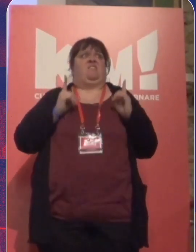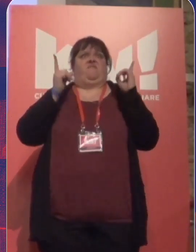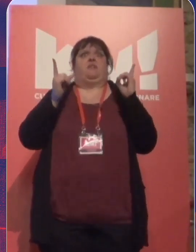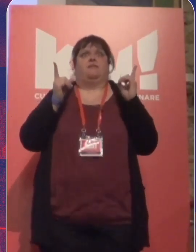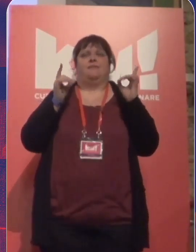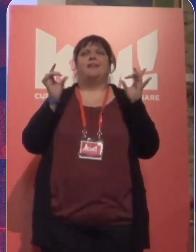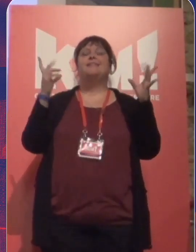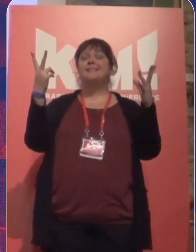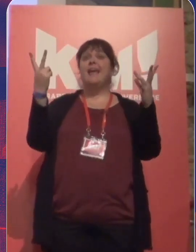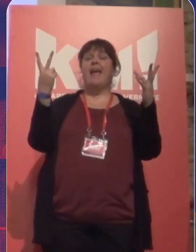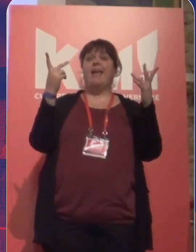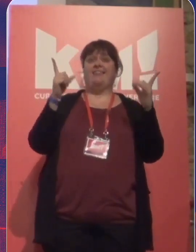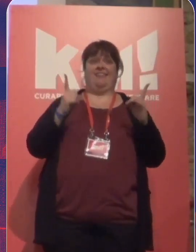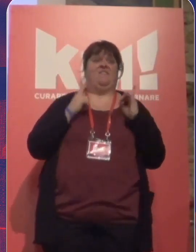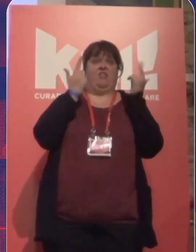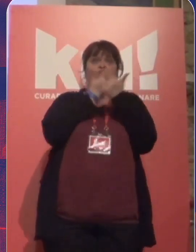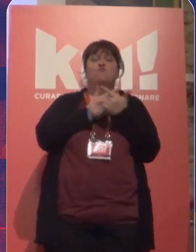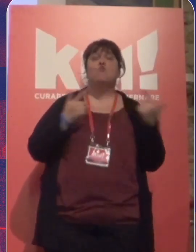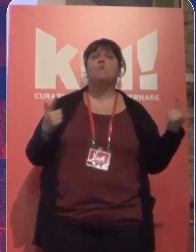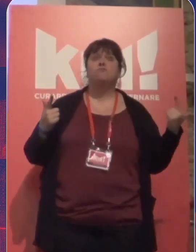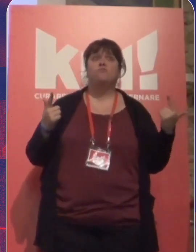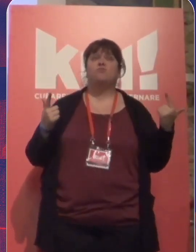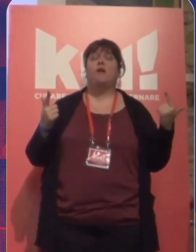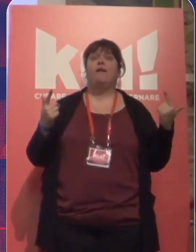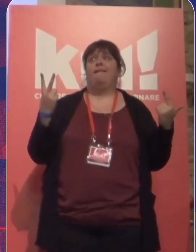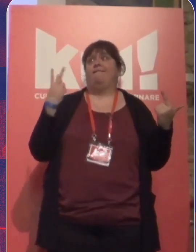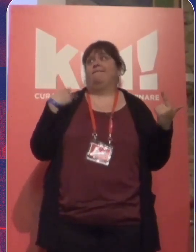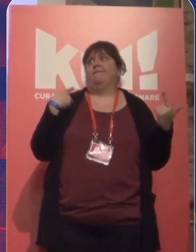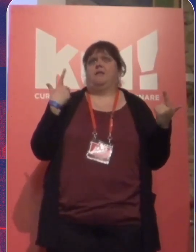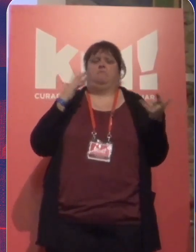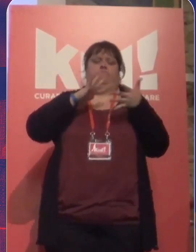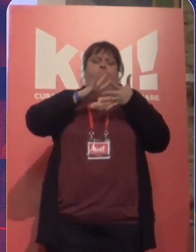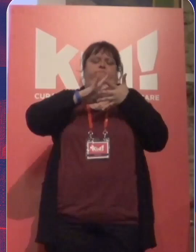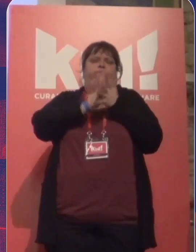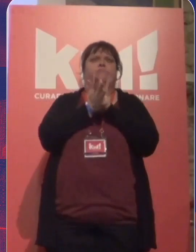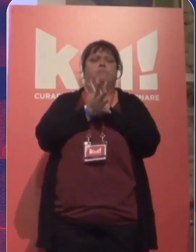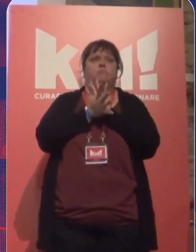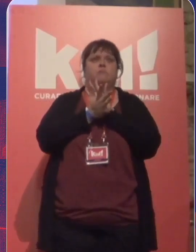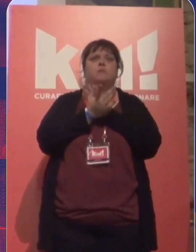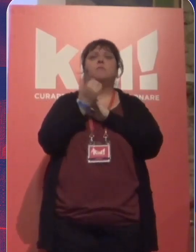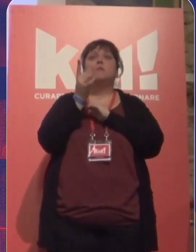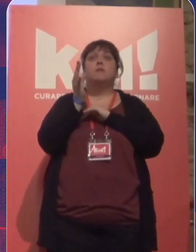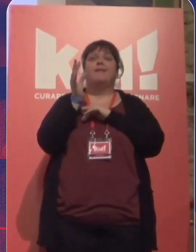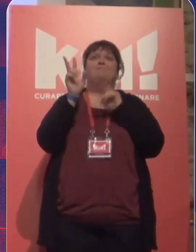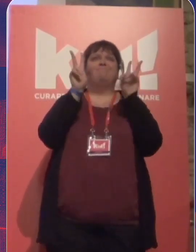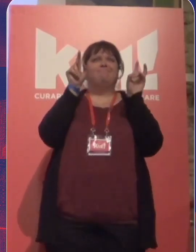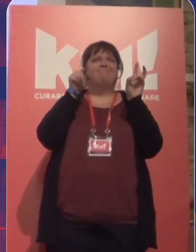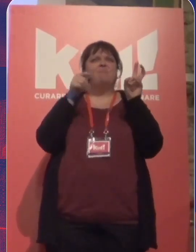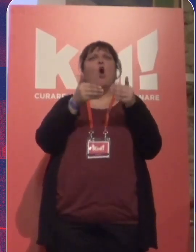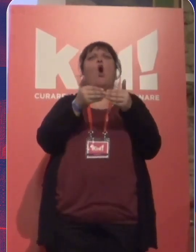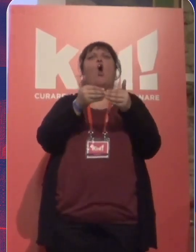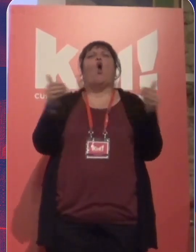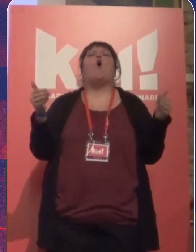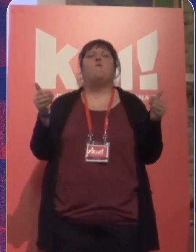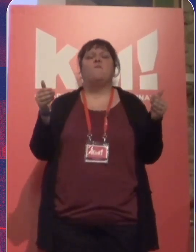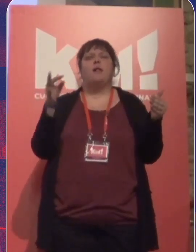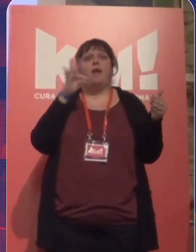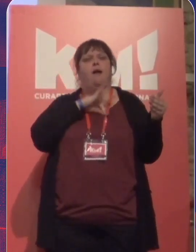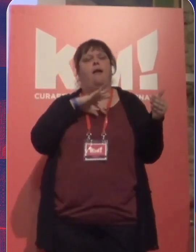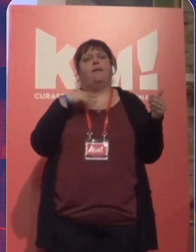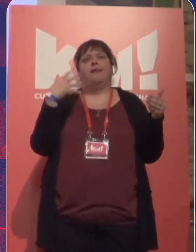vita devastata dalla vita per cui l'elemento del confine molto interessante questo è un elemento